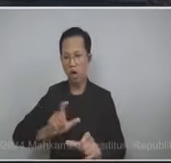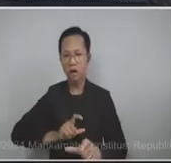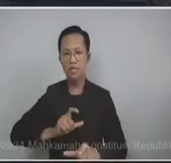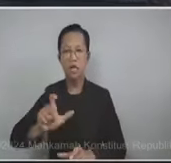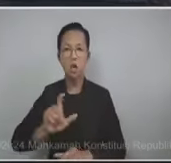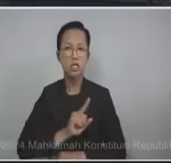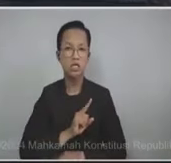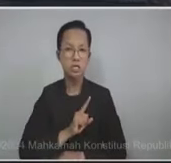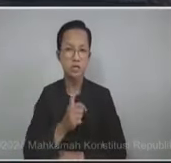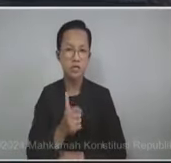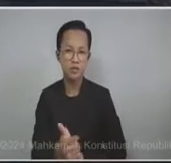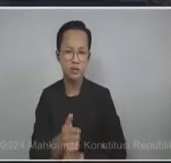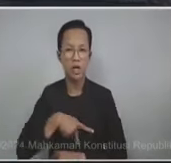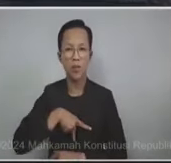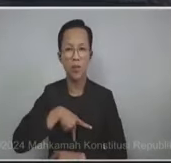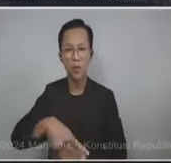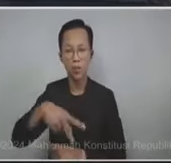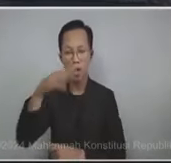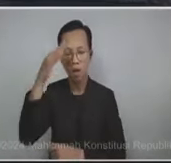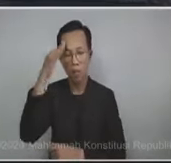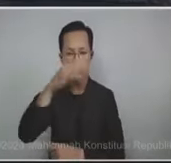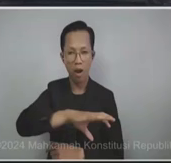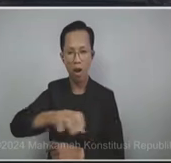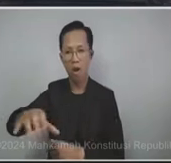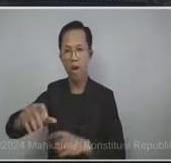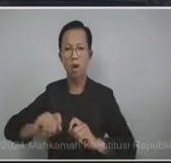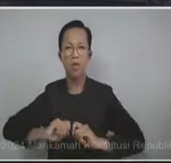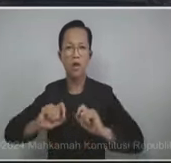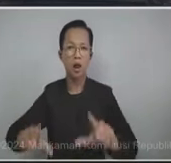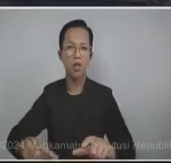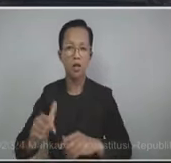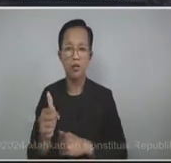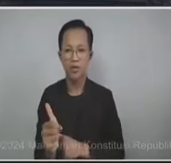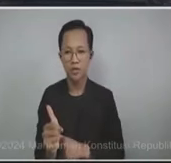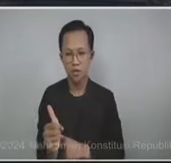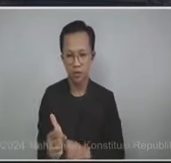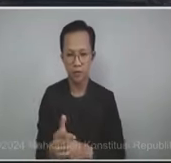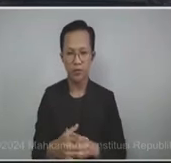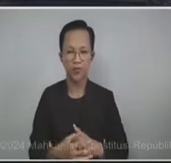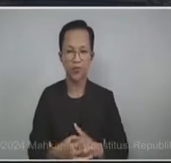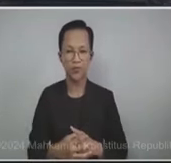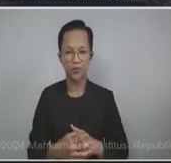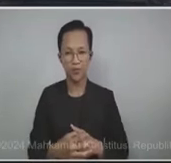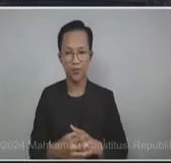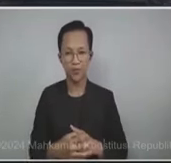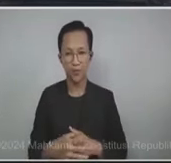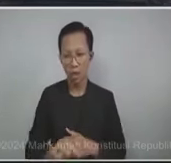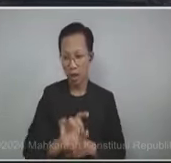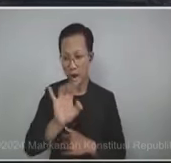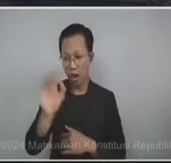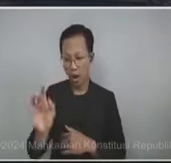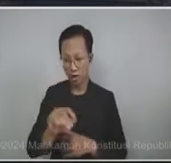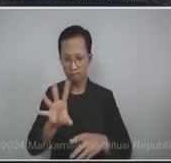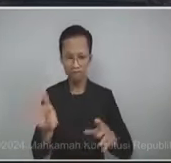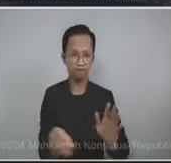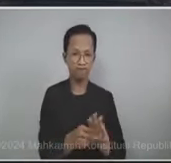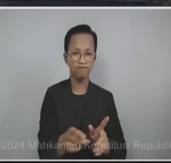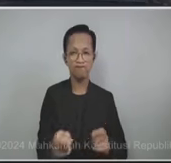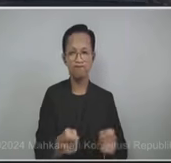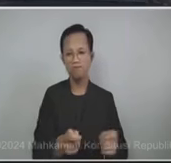peserta pemilihan kepala daerah FD pasal 39 huruf B undang-undang 10 2016 lebih dari itu diaturnya kembali penjelasan pasal